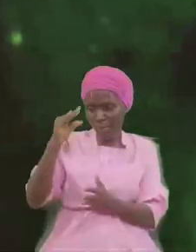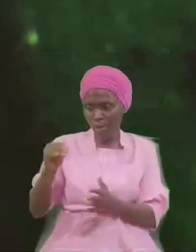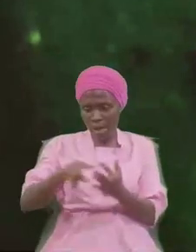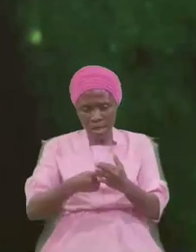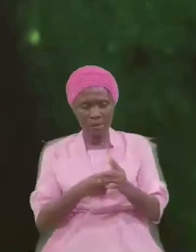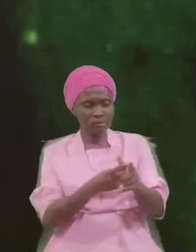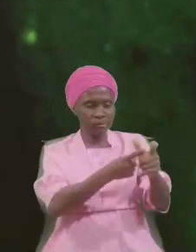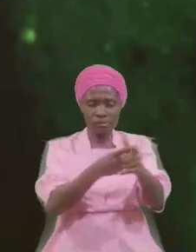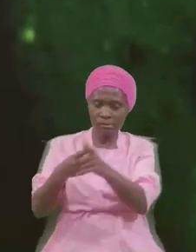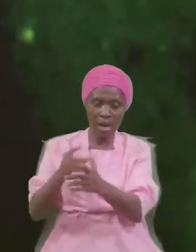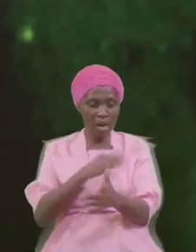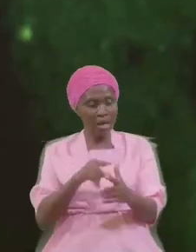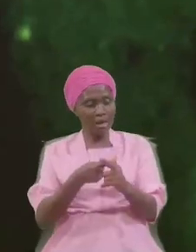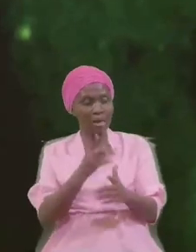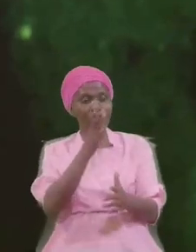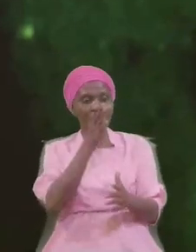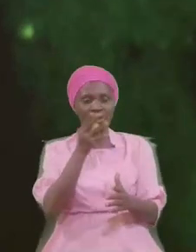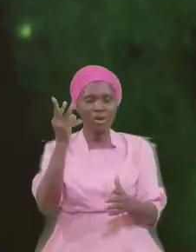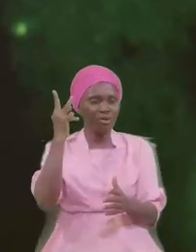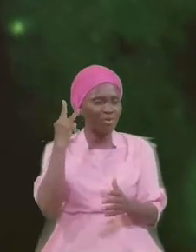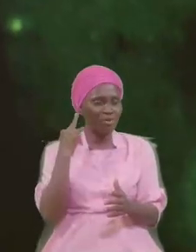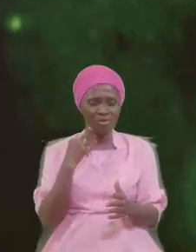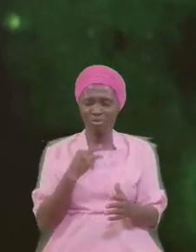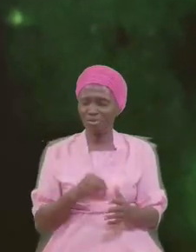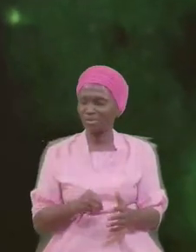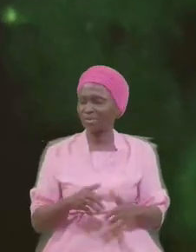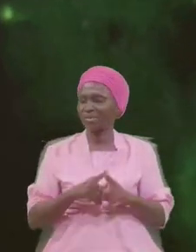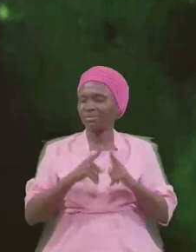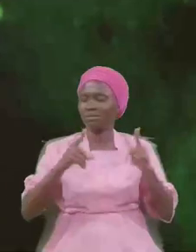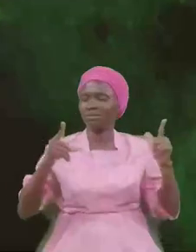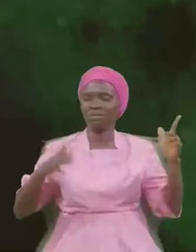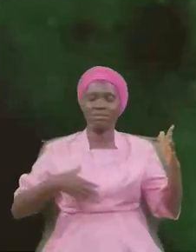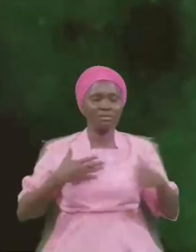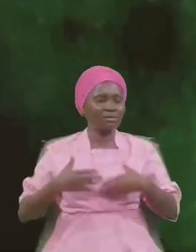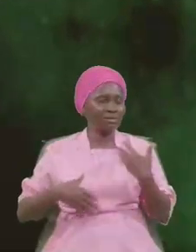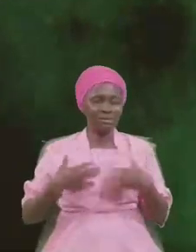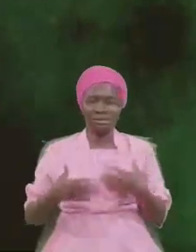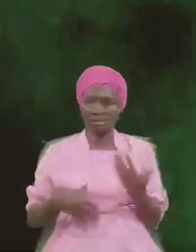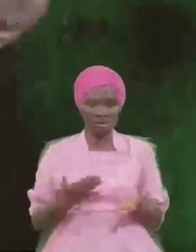l'enfant faisait du bruit et ça... Maman était folle de joie.